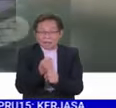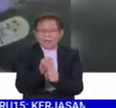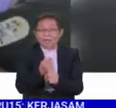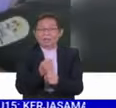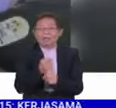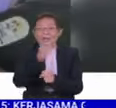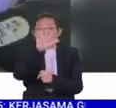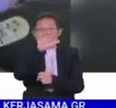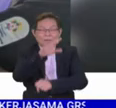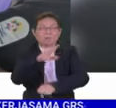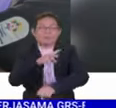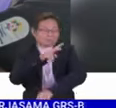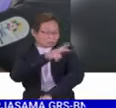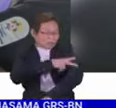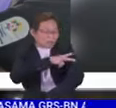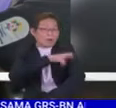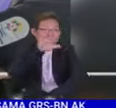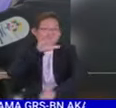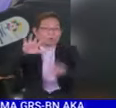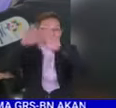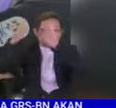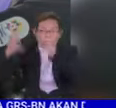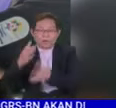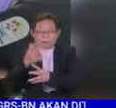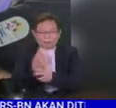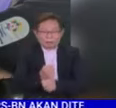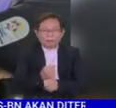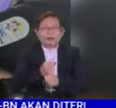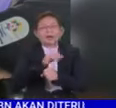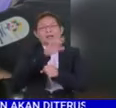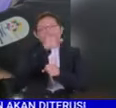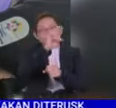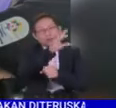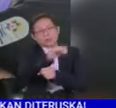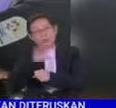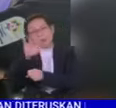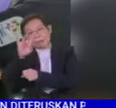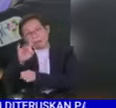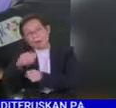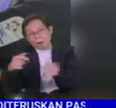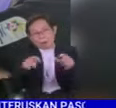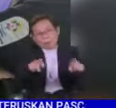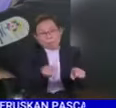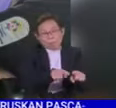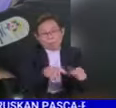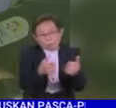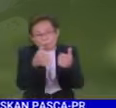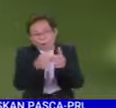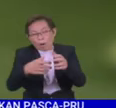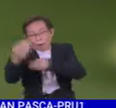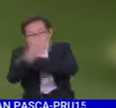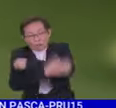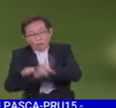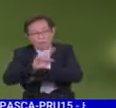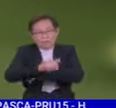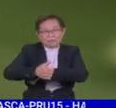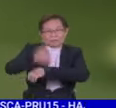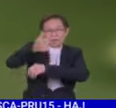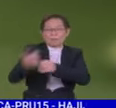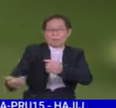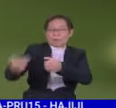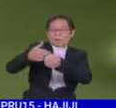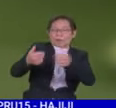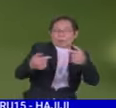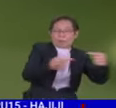Juni turut berjaya meraih tempat pertama dalam perlumbaan ke-7 dan ke-8. Ini merupakan kejohanan luar negara pertama buat pasangan ini selepas